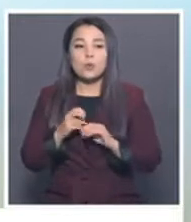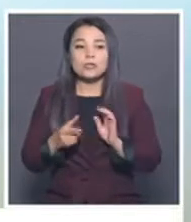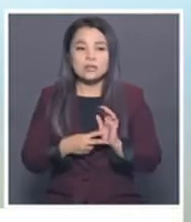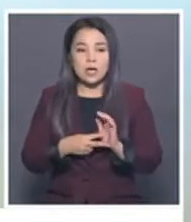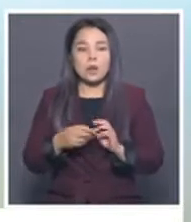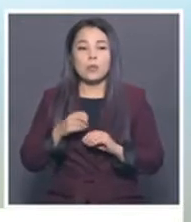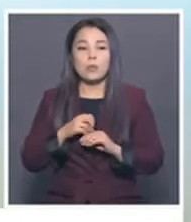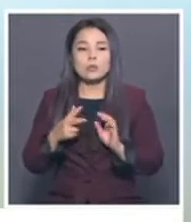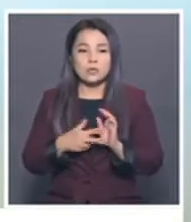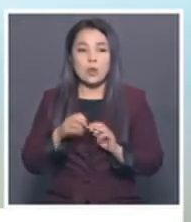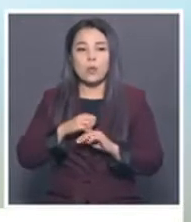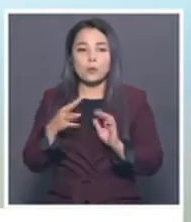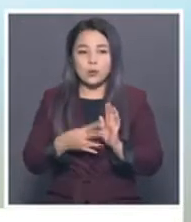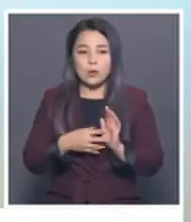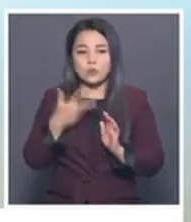2017-18-19 жыл динамикамен қарағанда